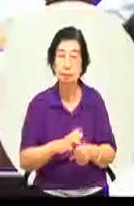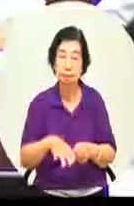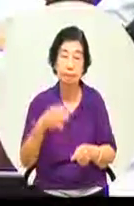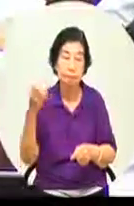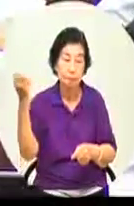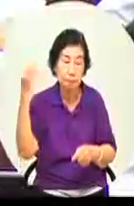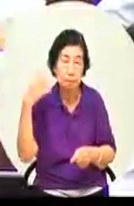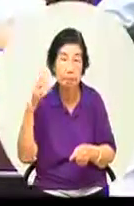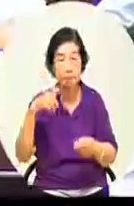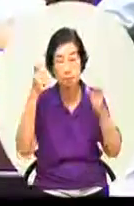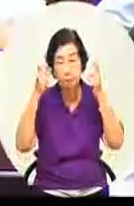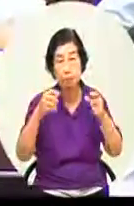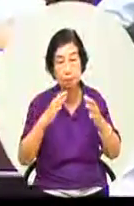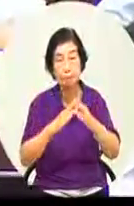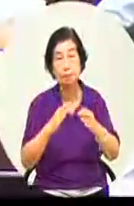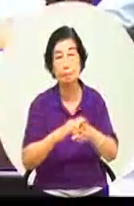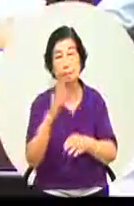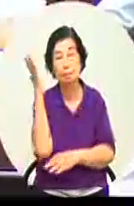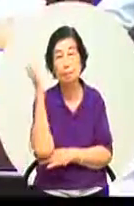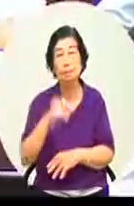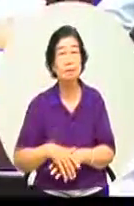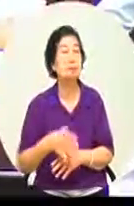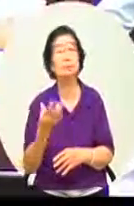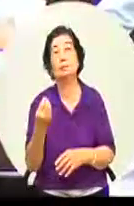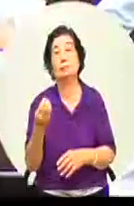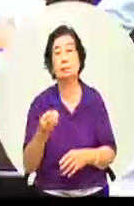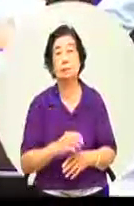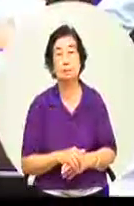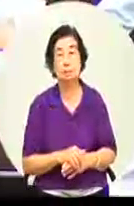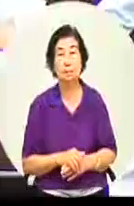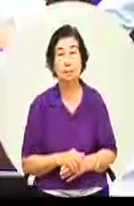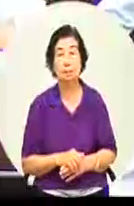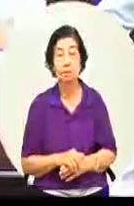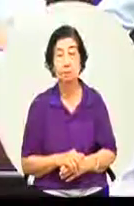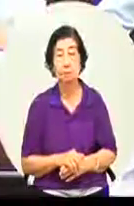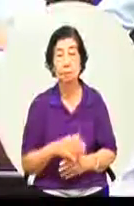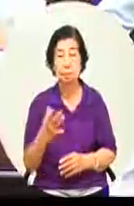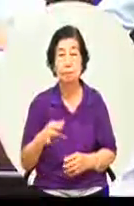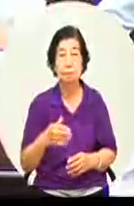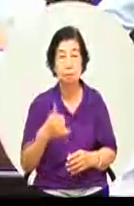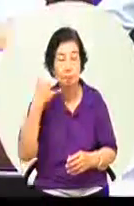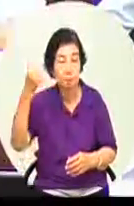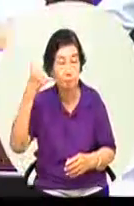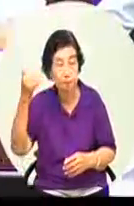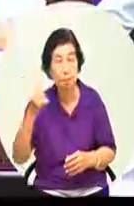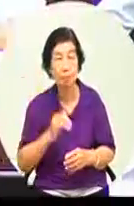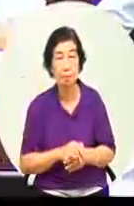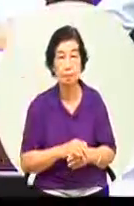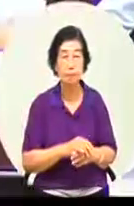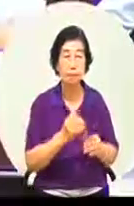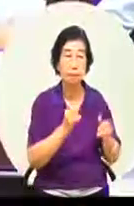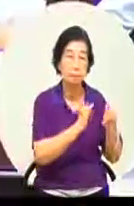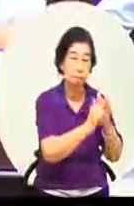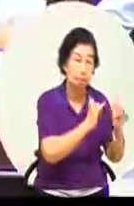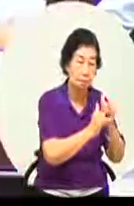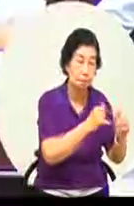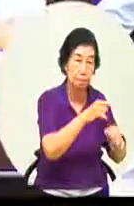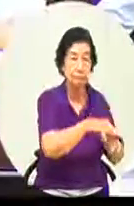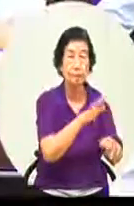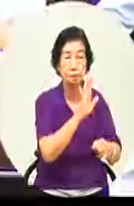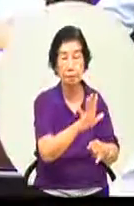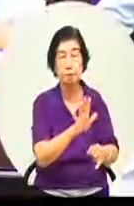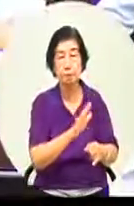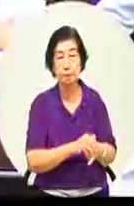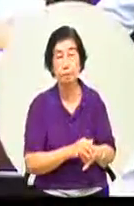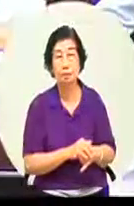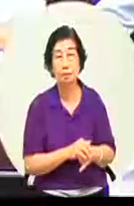雄市政府告知，那他是农业采线团，那可能有一些联络跟一些民间团体的联络，所以为什么后来神